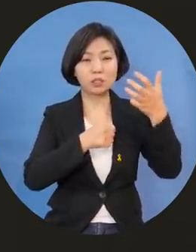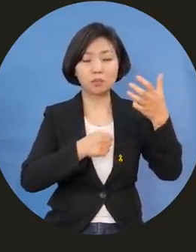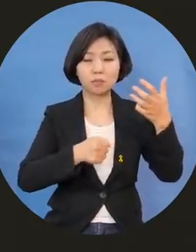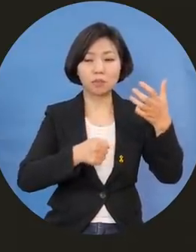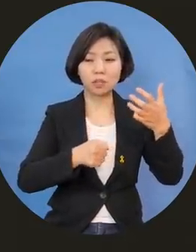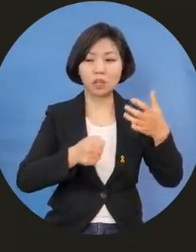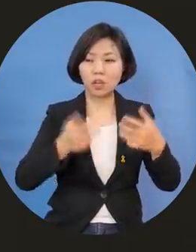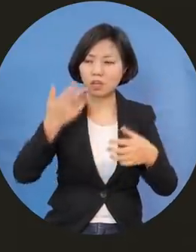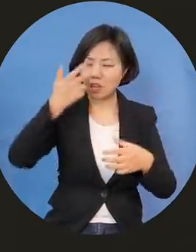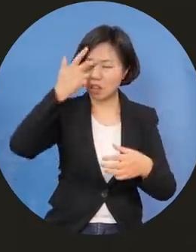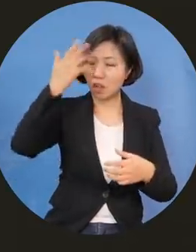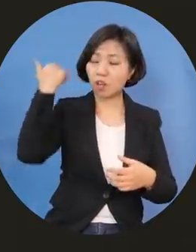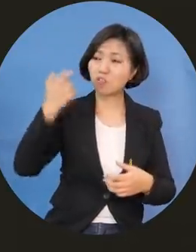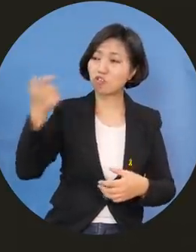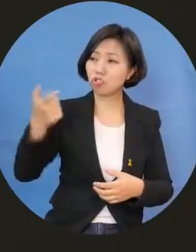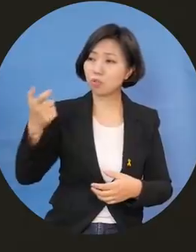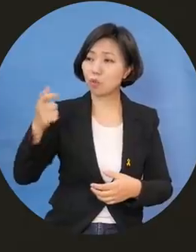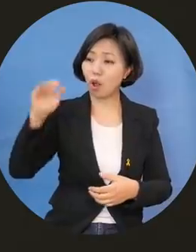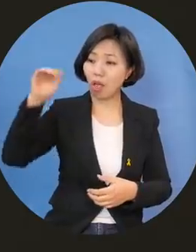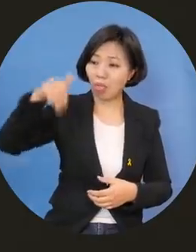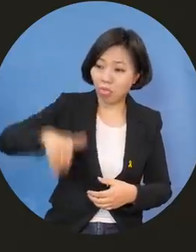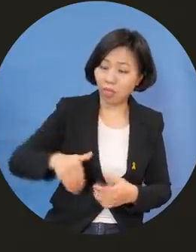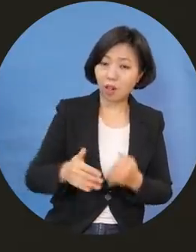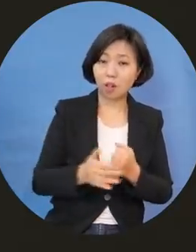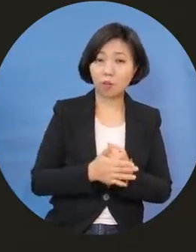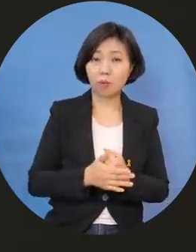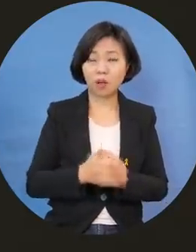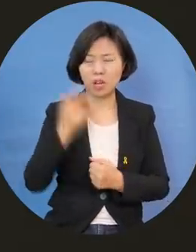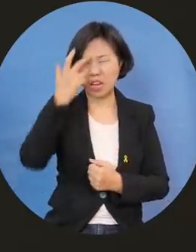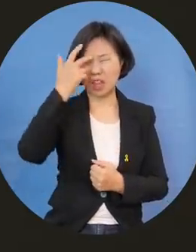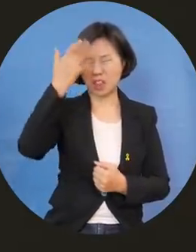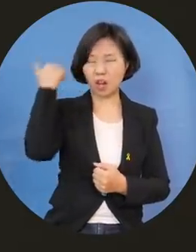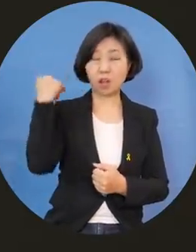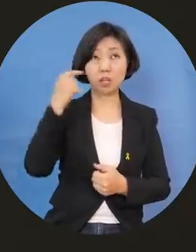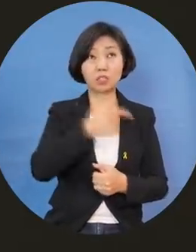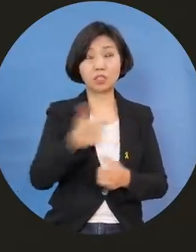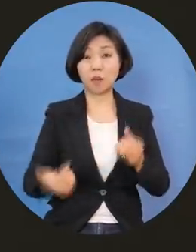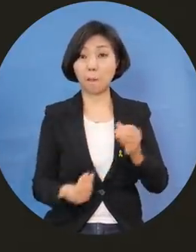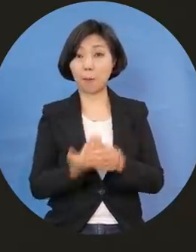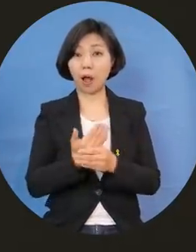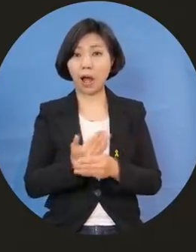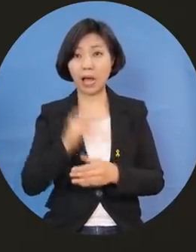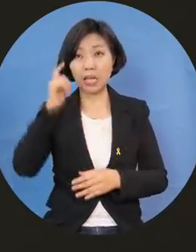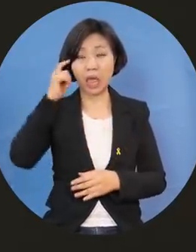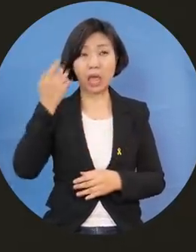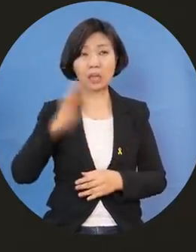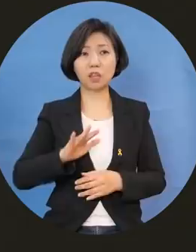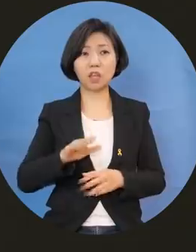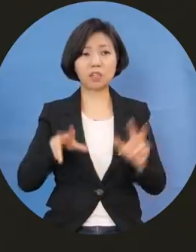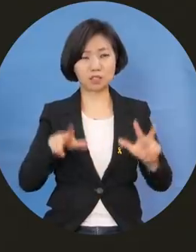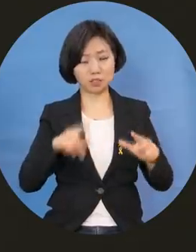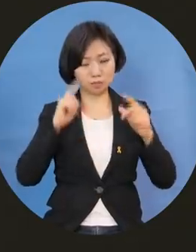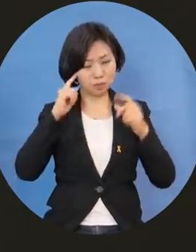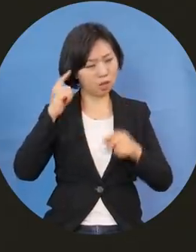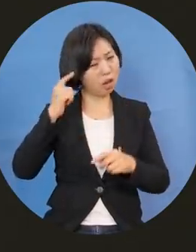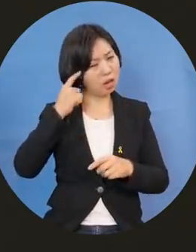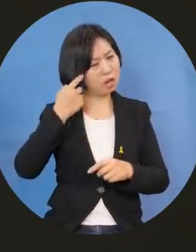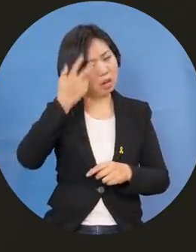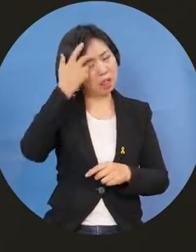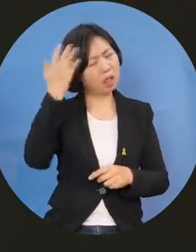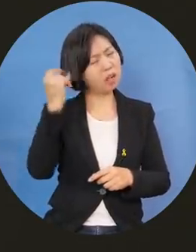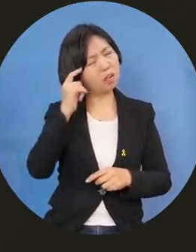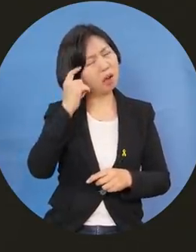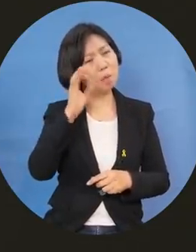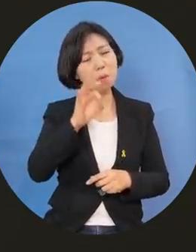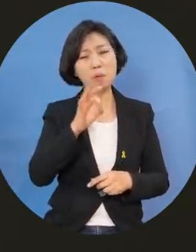인생이 달라질까? 그때는 그게 굉장히 큰 일이지만은 지금 돌아보면 그건 아무것도 아니야. 그럼 뭐 80점 나오면 어떻고